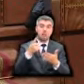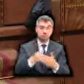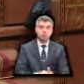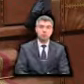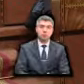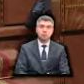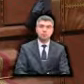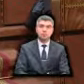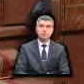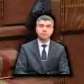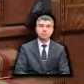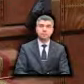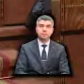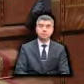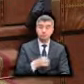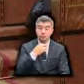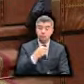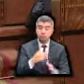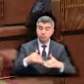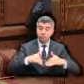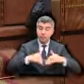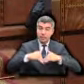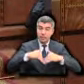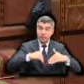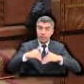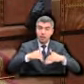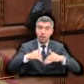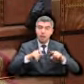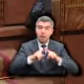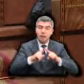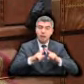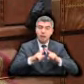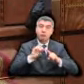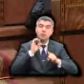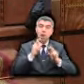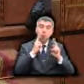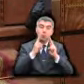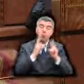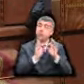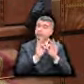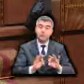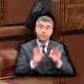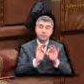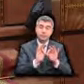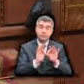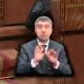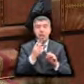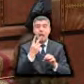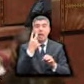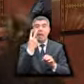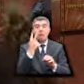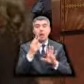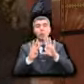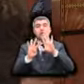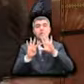والحال ان هذا الطريق هذه اللي هي الطريق الوطني رقم 13 في المعدل ديالها ما تتجاوزش 2900 عربه في